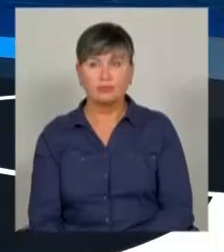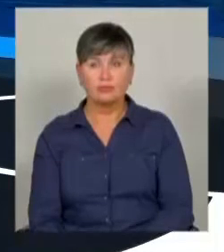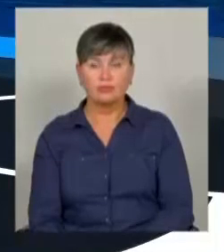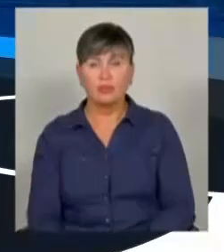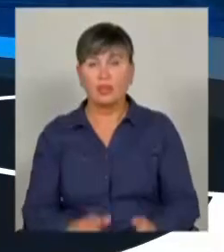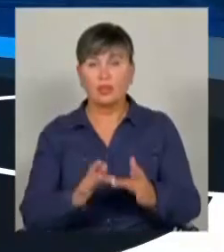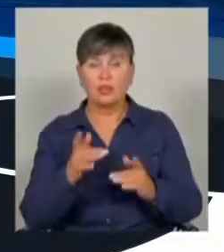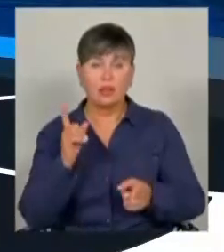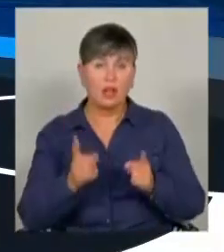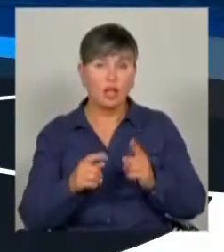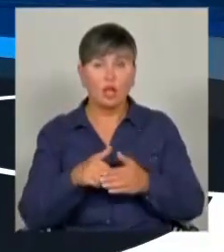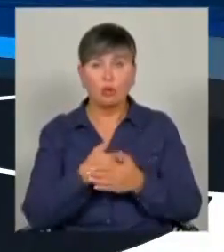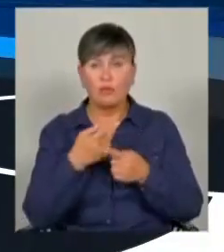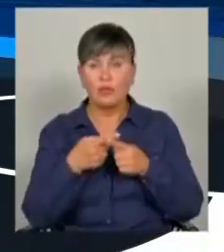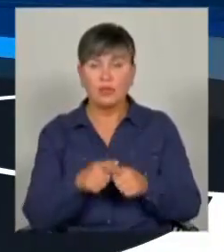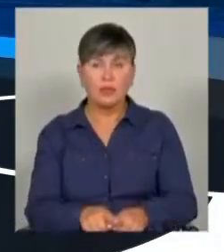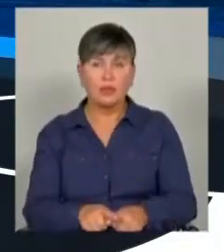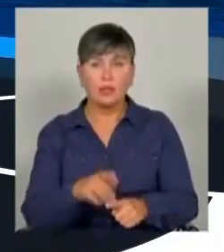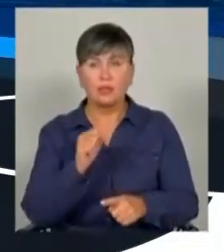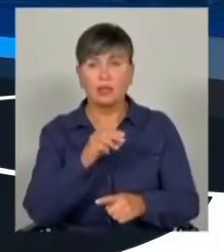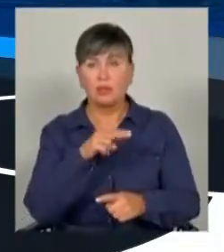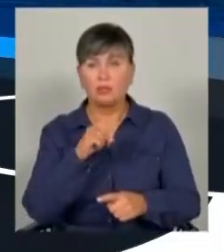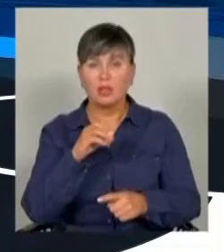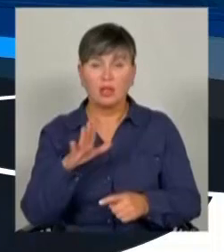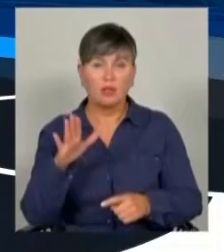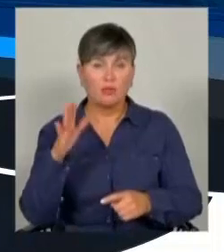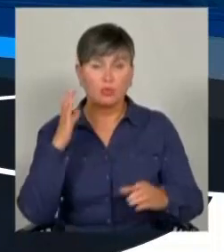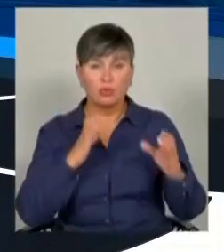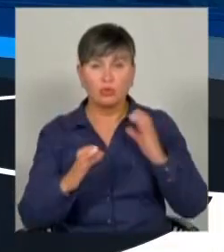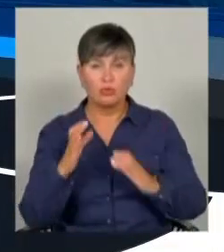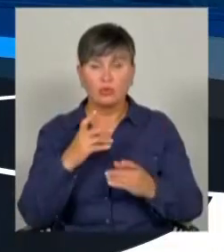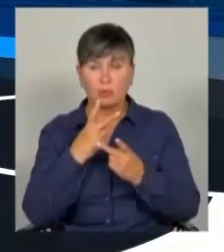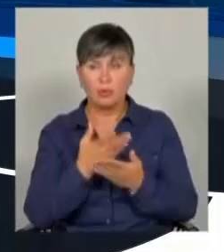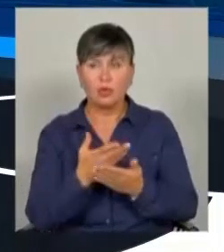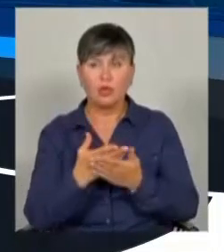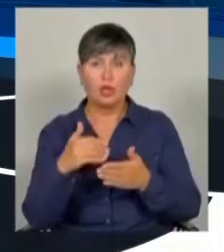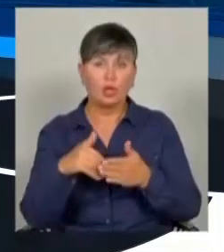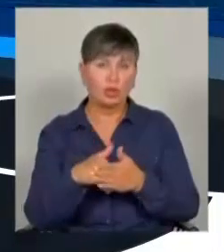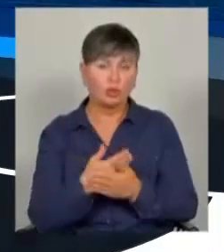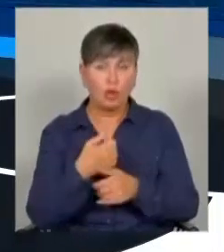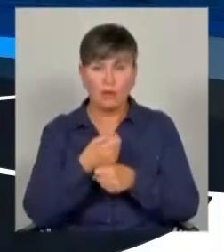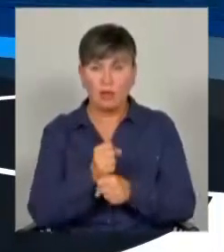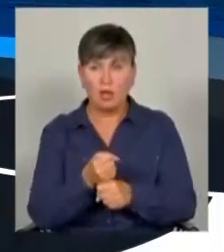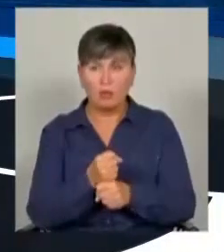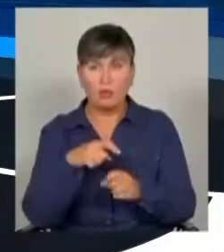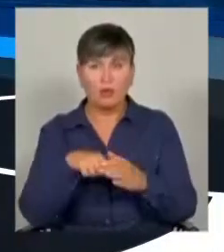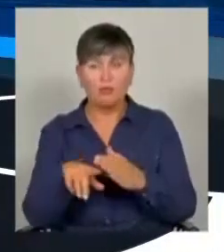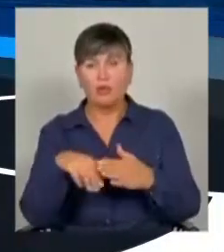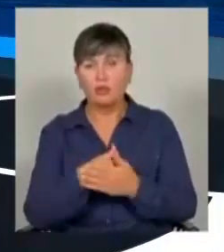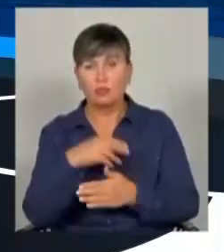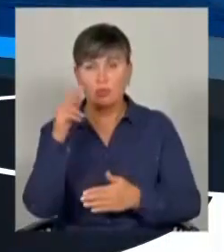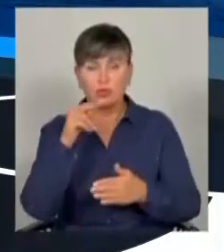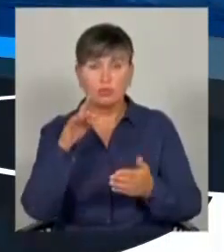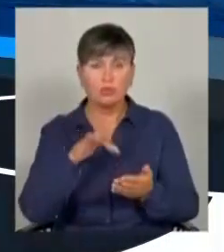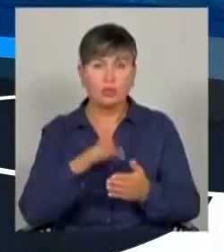Виртуальная реальность и новые технологии. В Сатпаев Юниверсити торжественно презентовали новую VR-лабораторию. В инновационном учебном